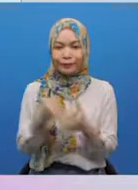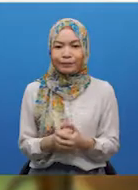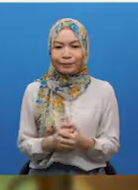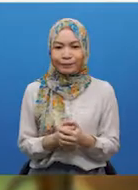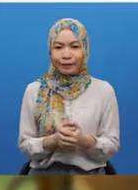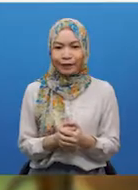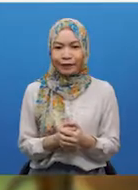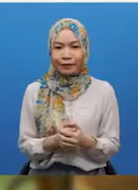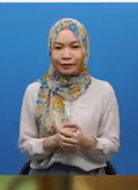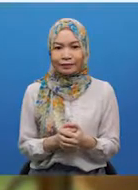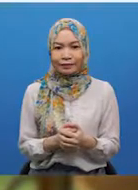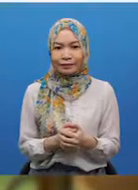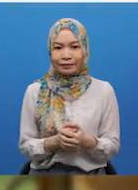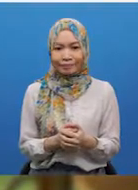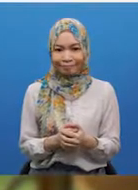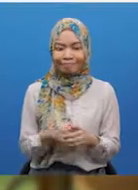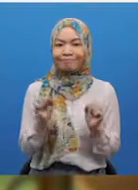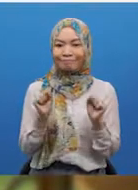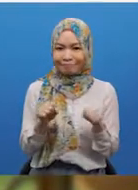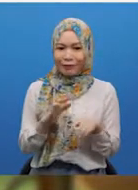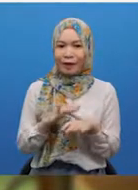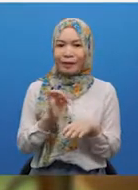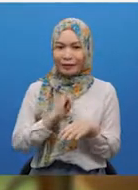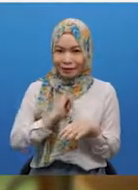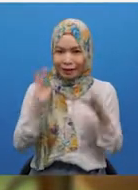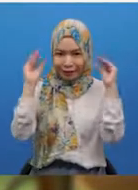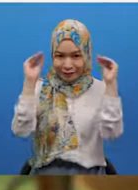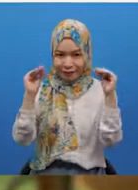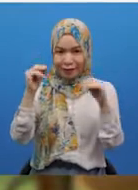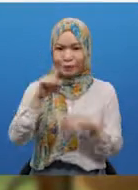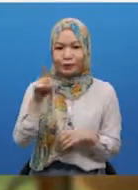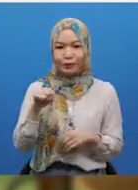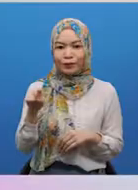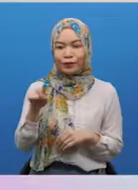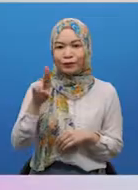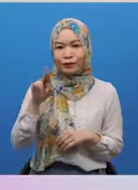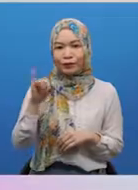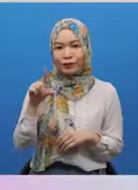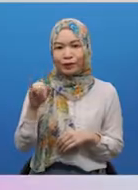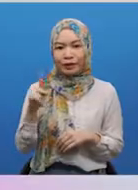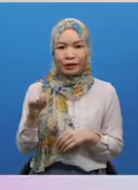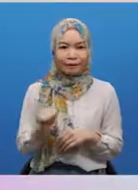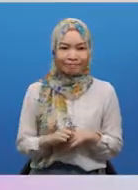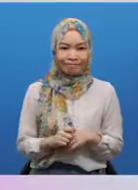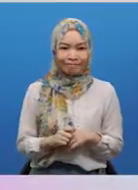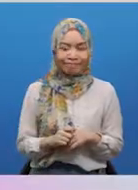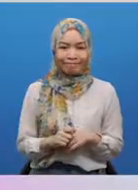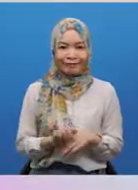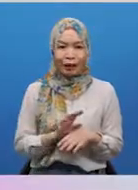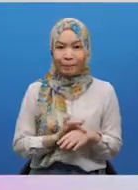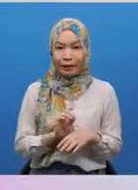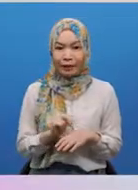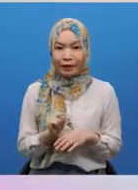universiti. Oleh itu, pelajar panggillah saya Cikgu Zurita. Gelaran keagamaan